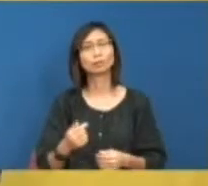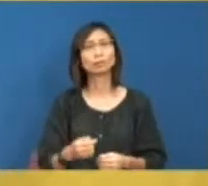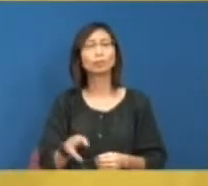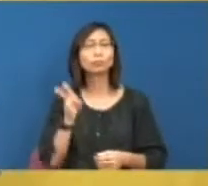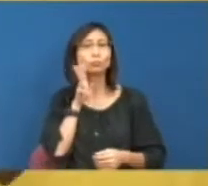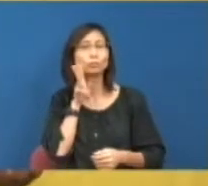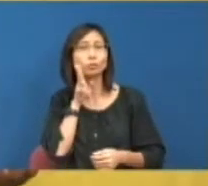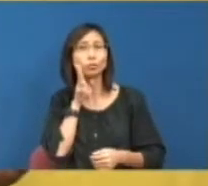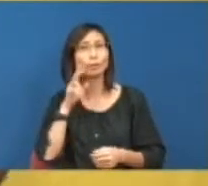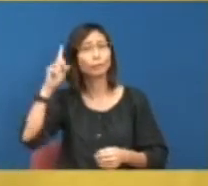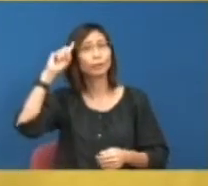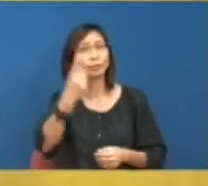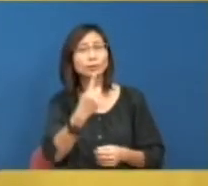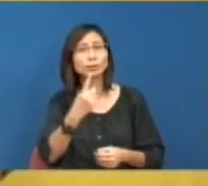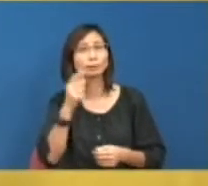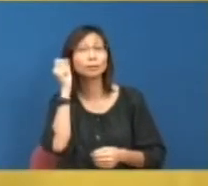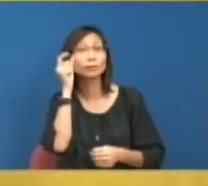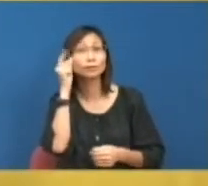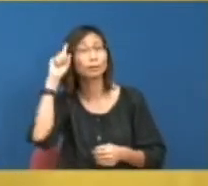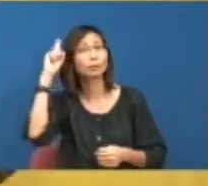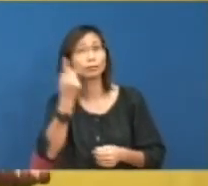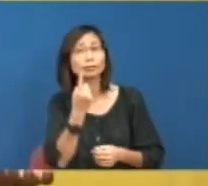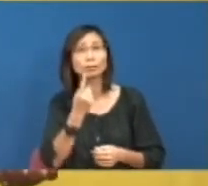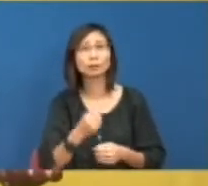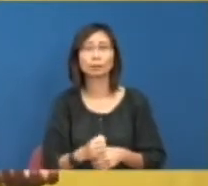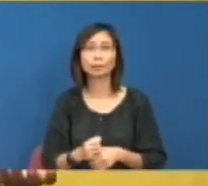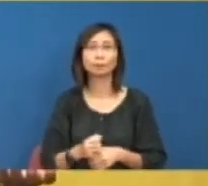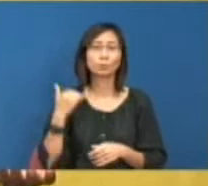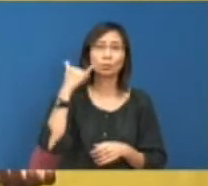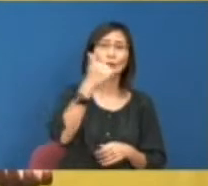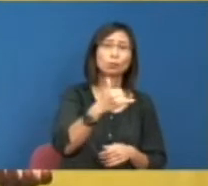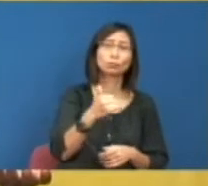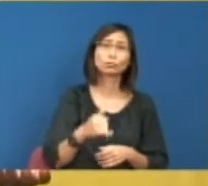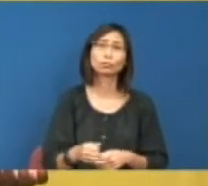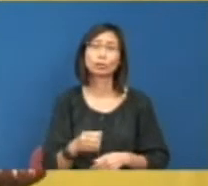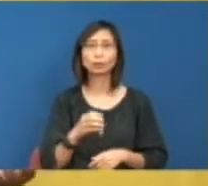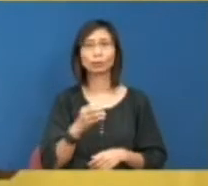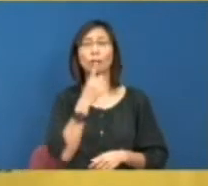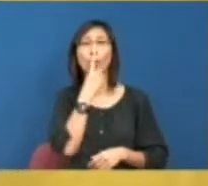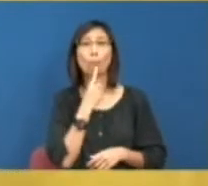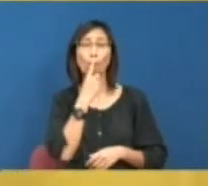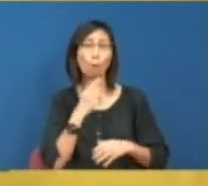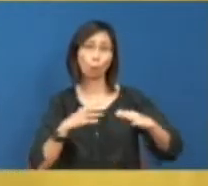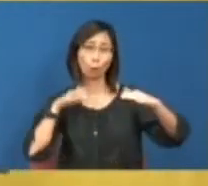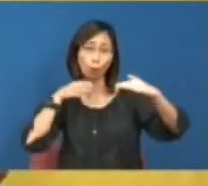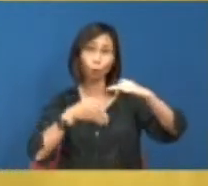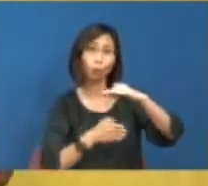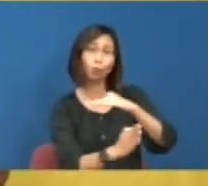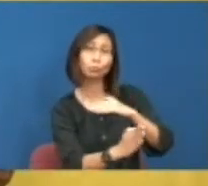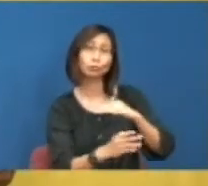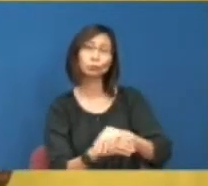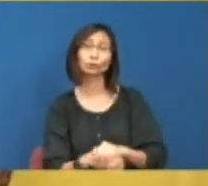人堵塞這個紅隧，或者堵塞任何一條隧道，其實已經造成一個癱瘓，係咪？所以其實話我哋堵